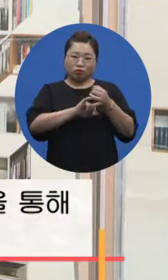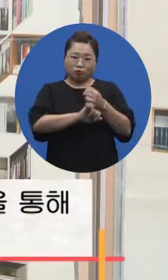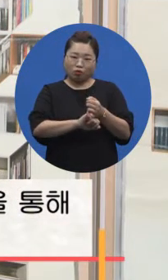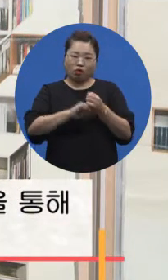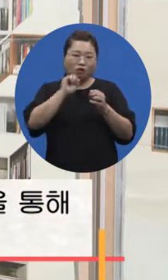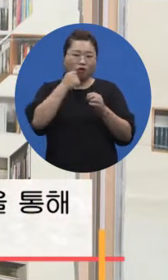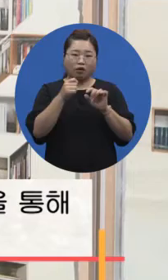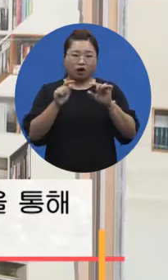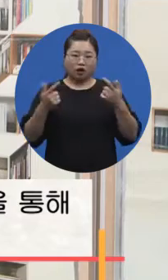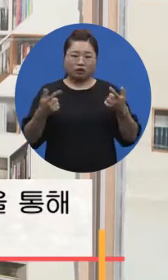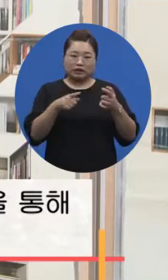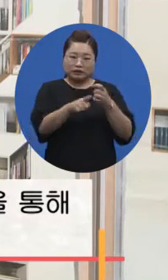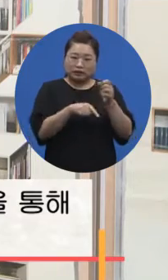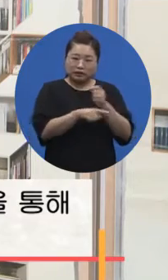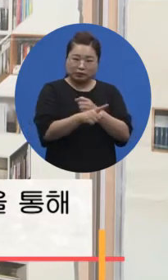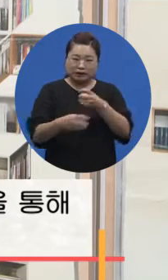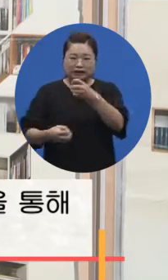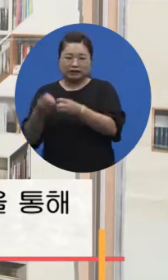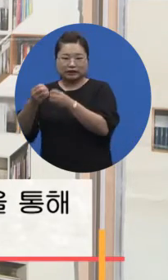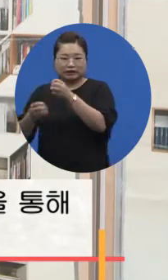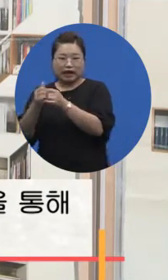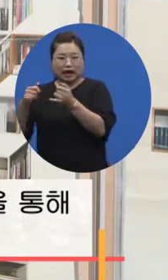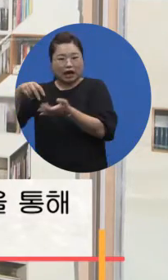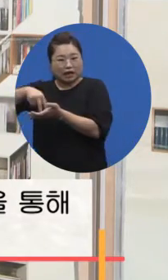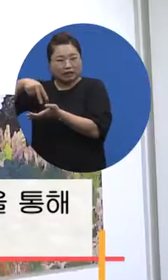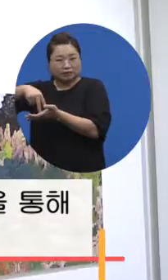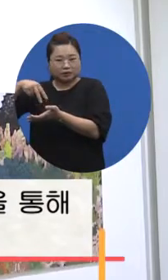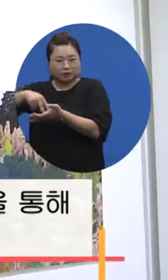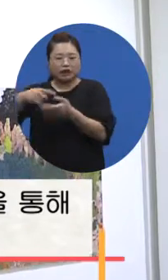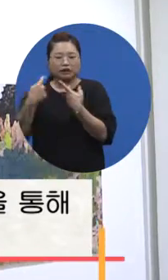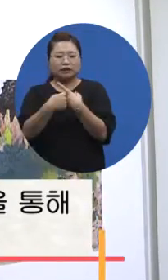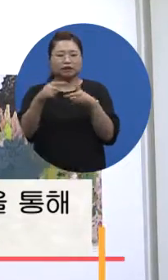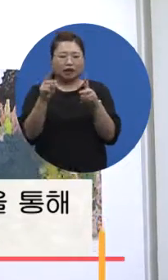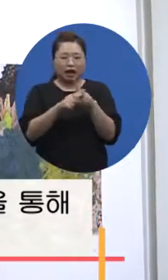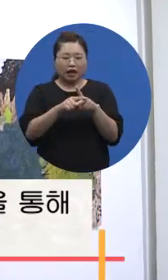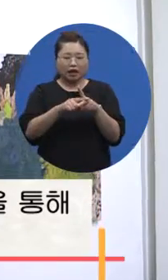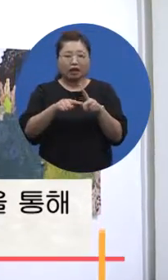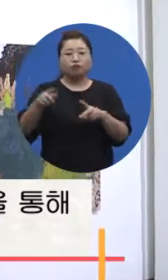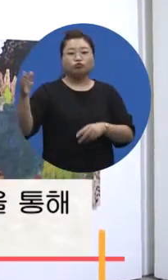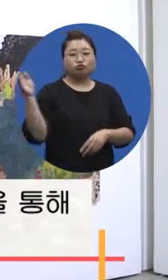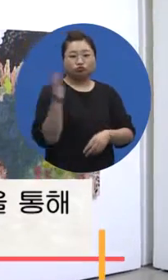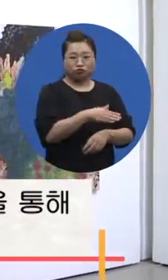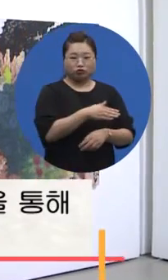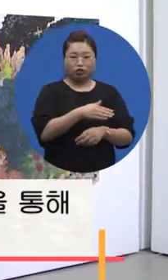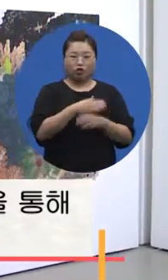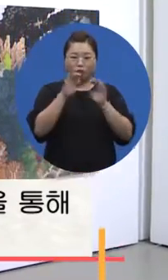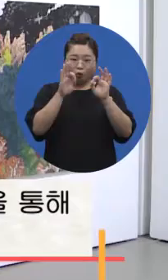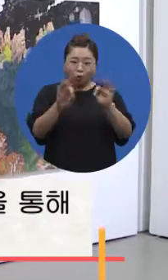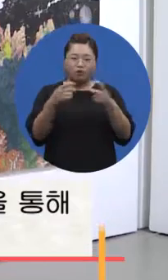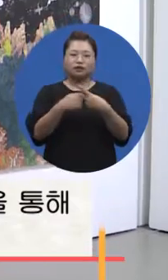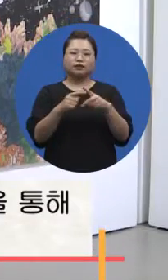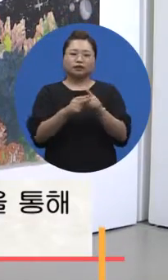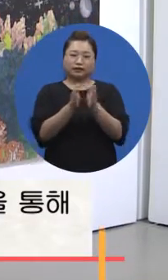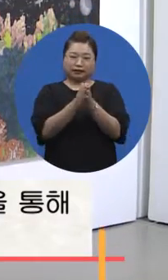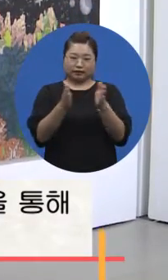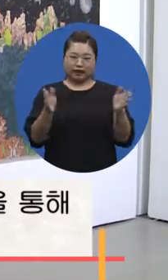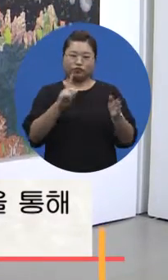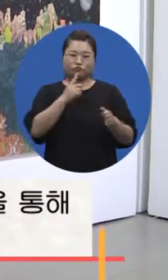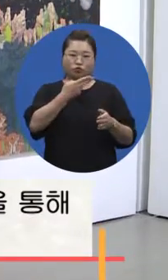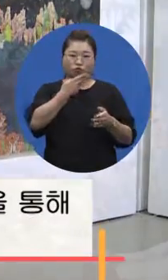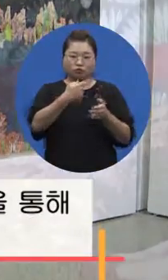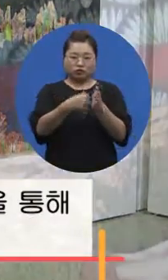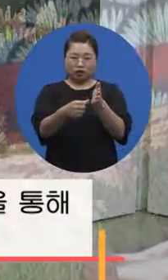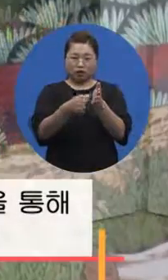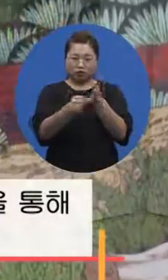이제 작품의 의미를 작가의 입장에서 이해하려는 관점에서 시작된다고 할 수 있습니다. 물론 그런 감상법도